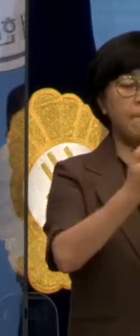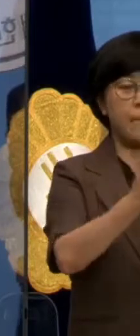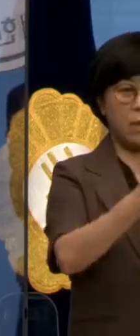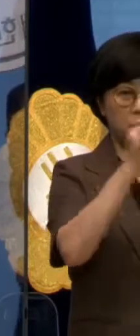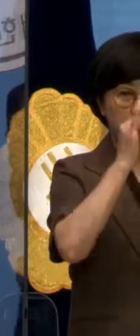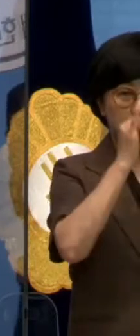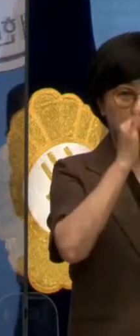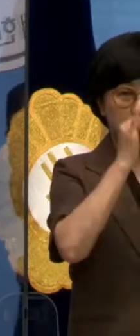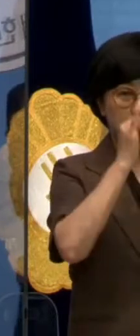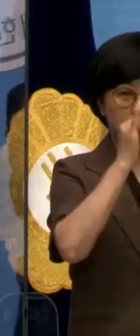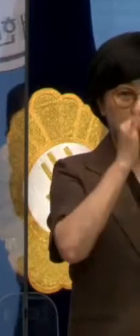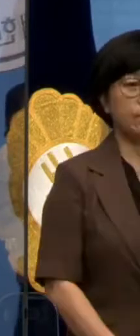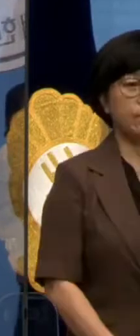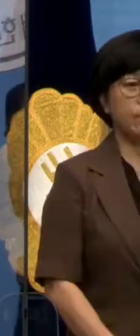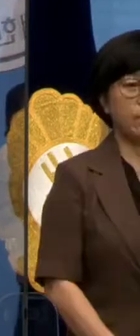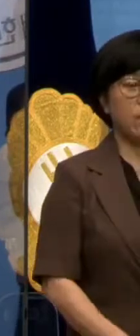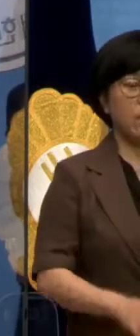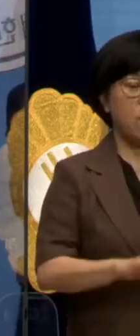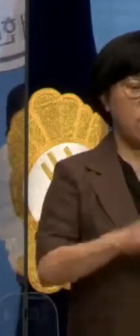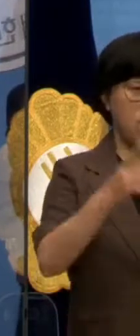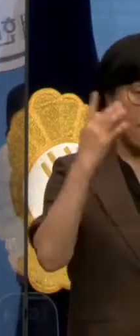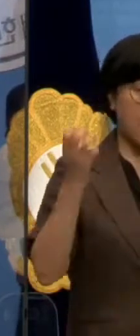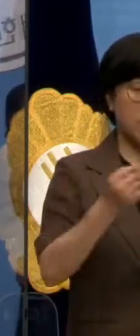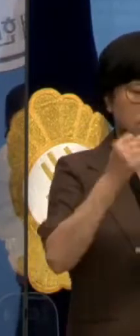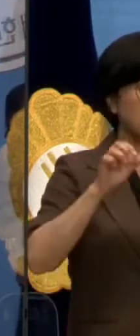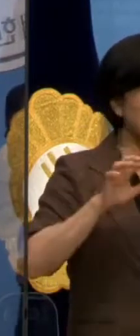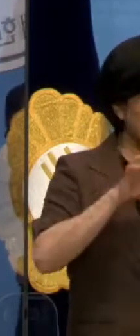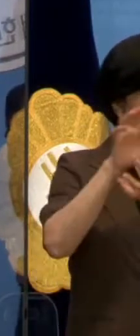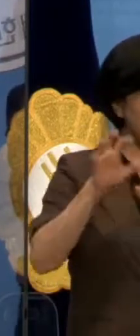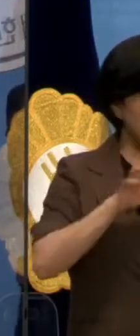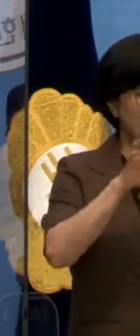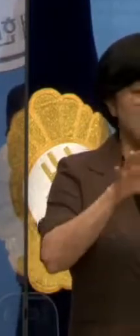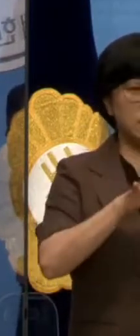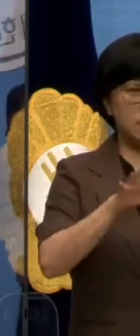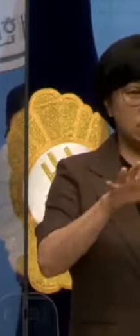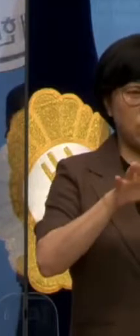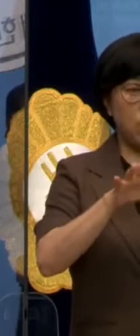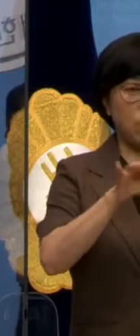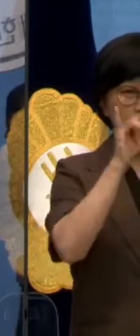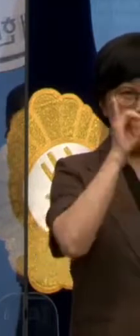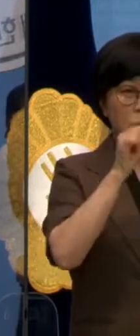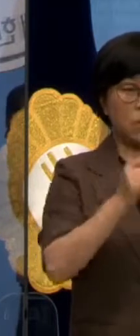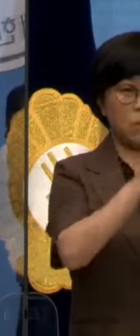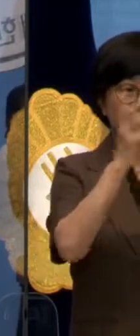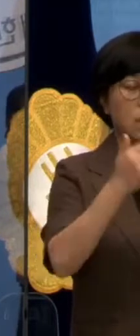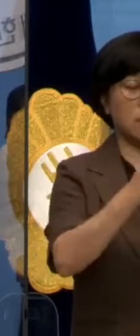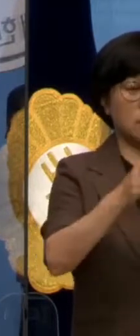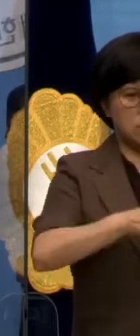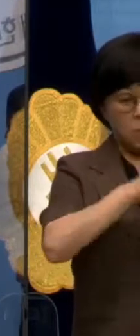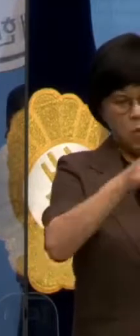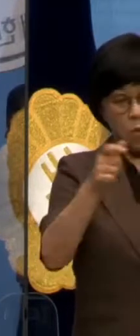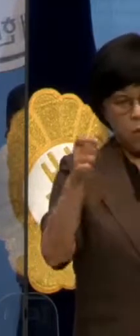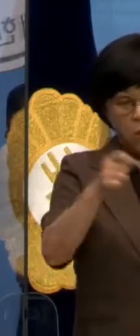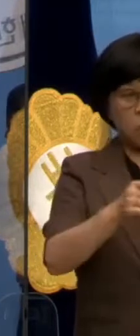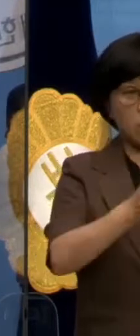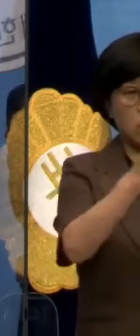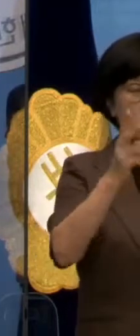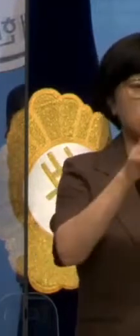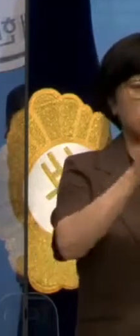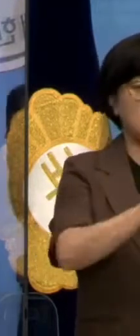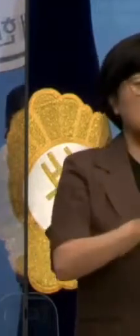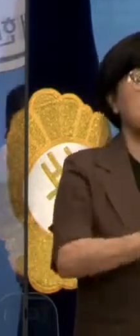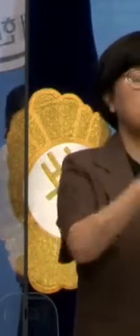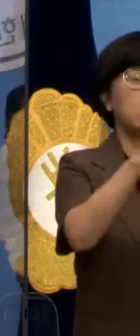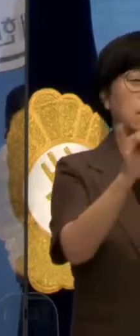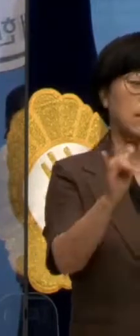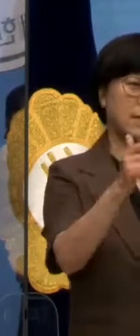있습니다. 만성적인 소음, 진동, 분진 그리고 선로 인근의 슬럼화 등으로 시민들이